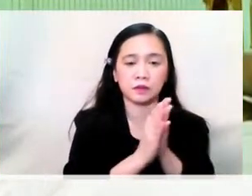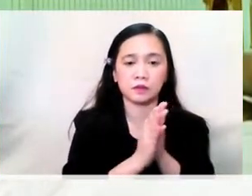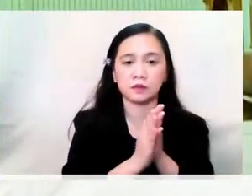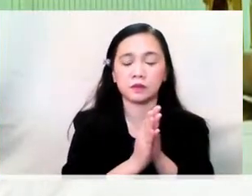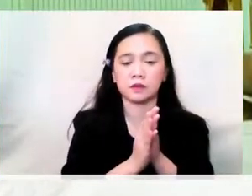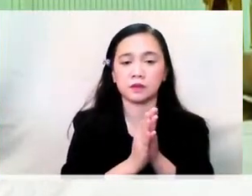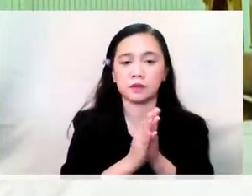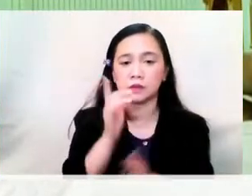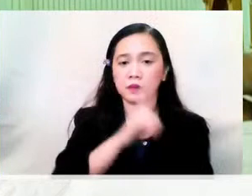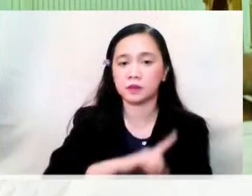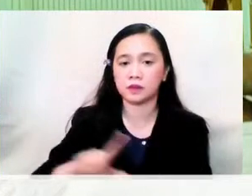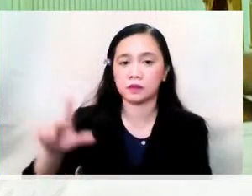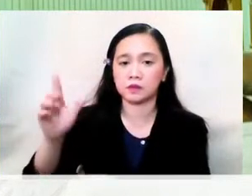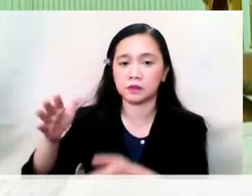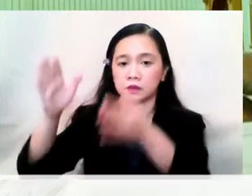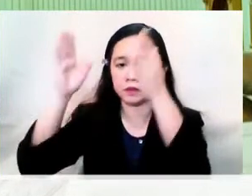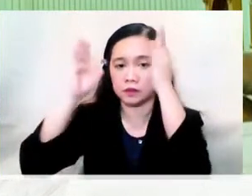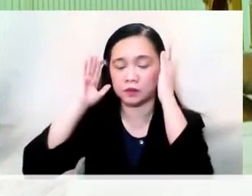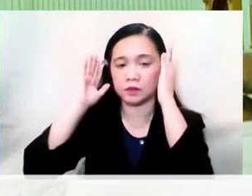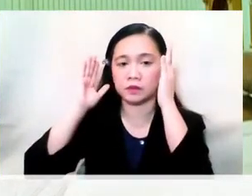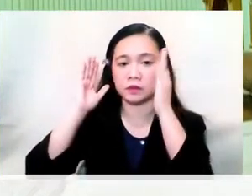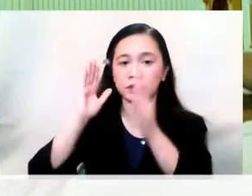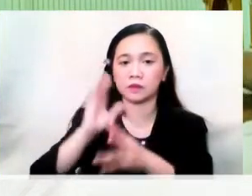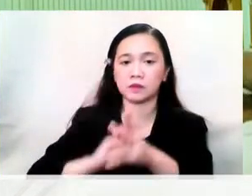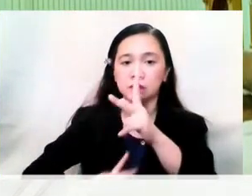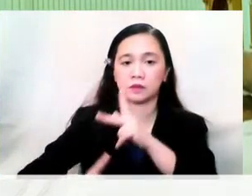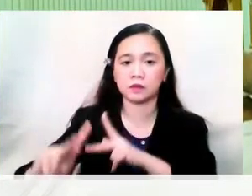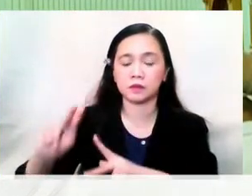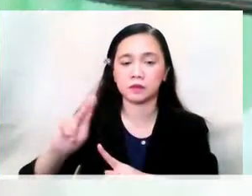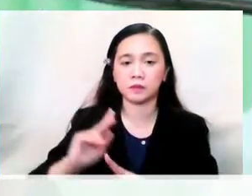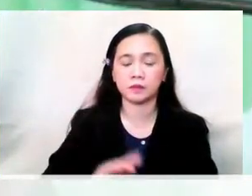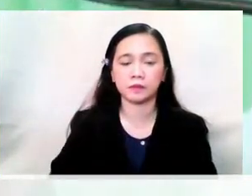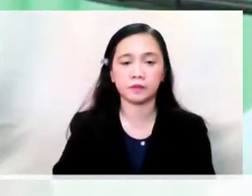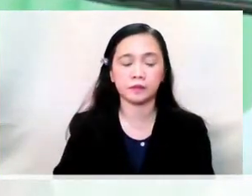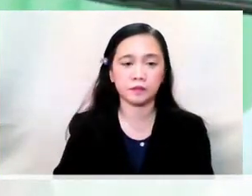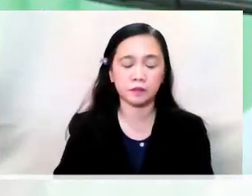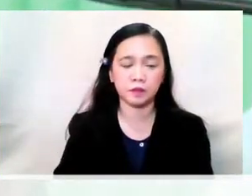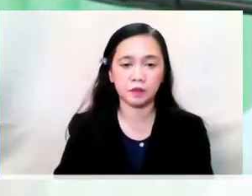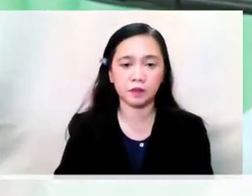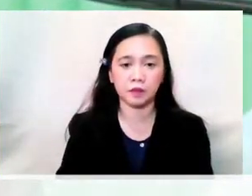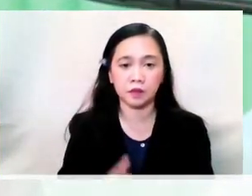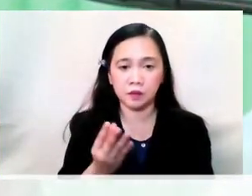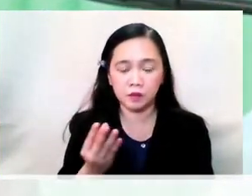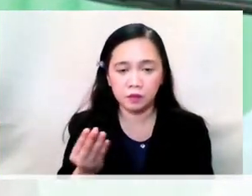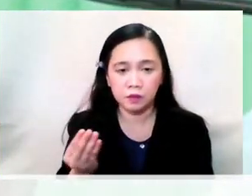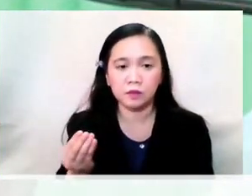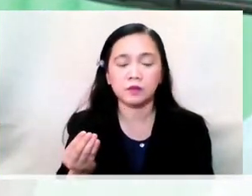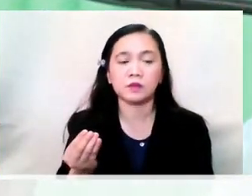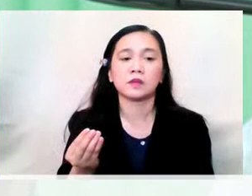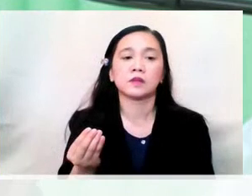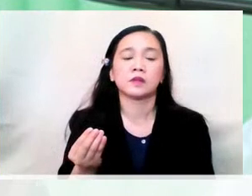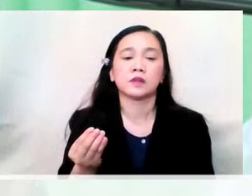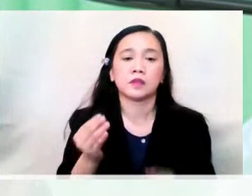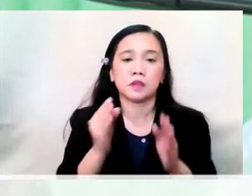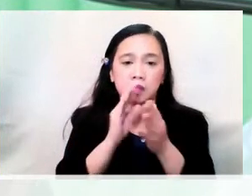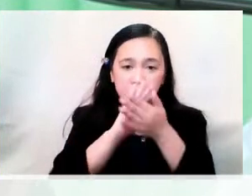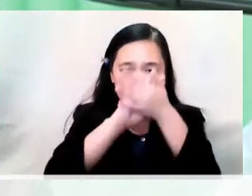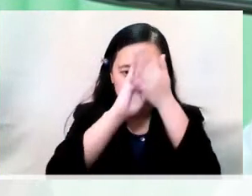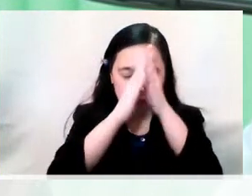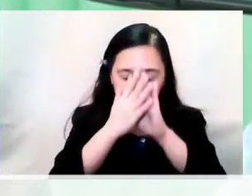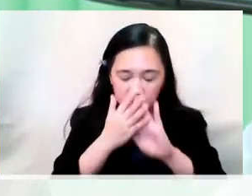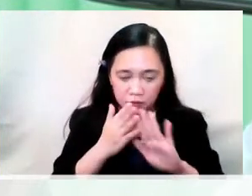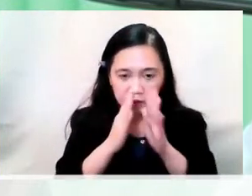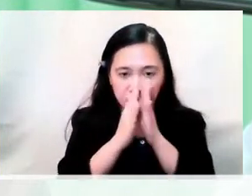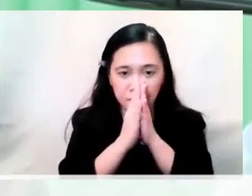Panginoon, dinggin mo ang iyong bayan. Sa konting sandali ng katahimikan, ipagdasal natin ang ating